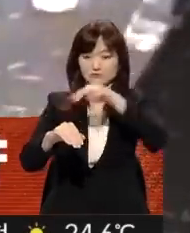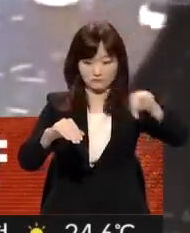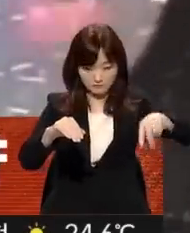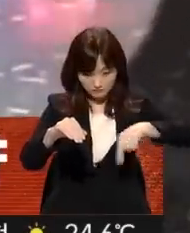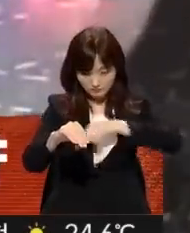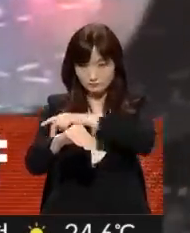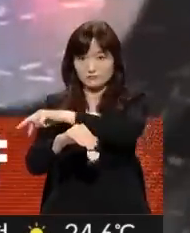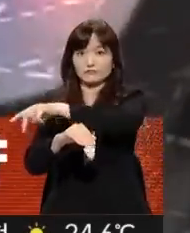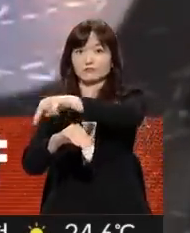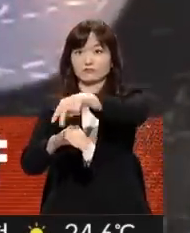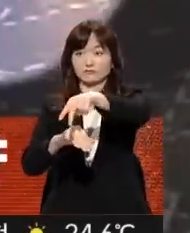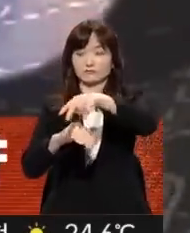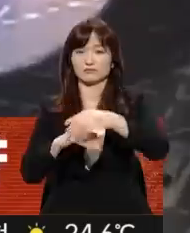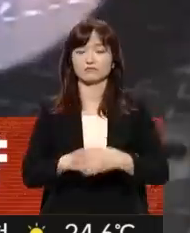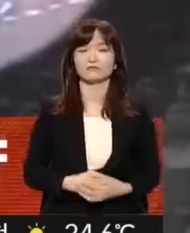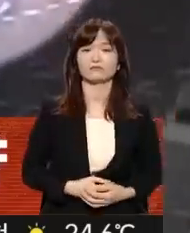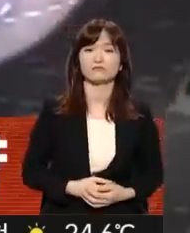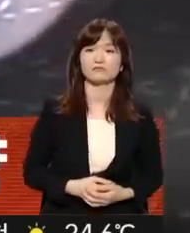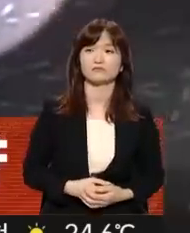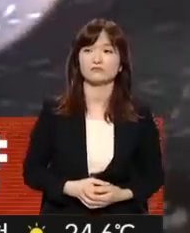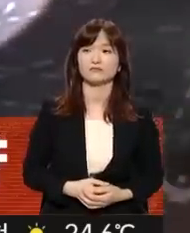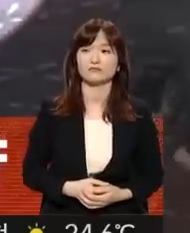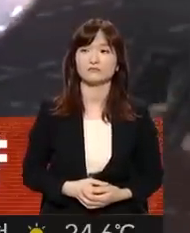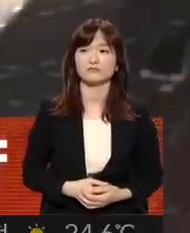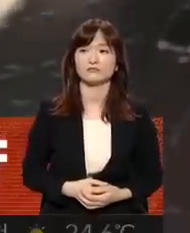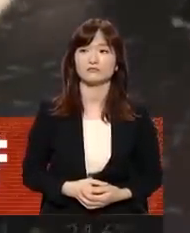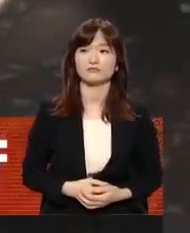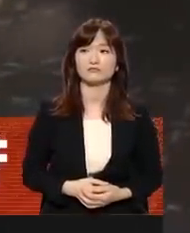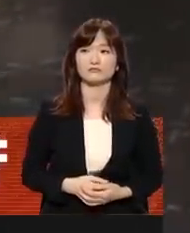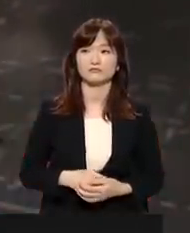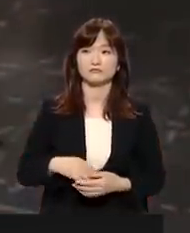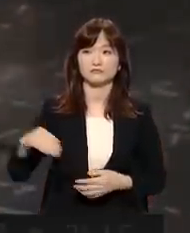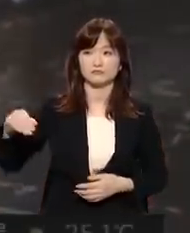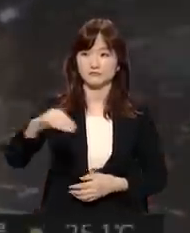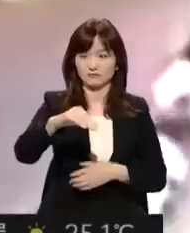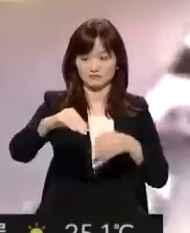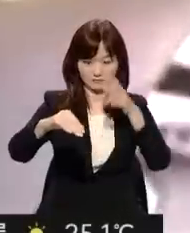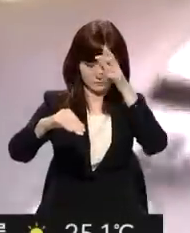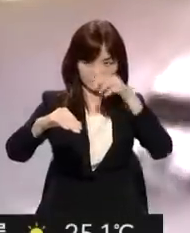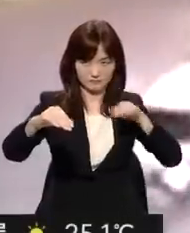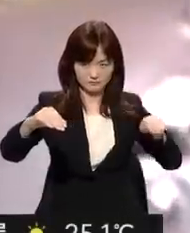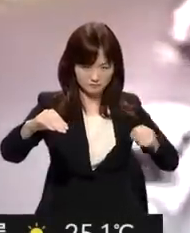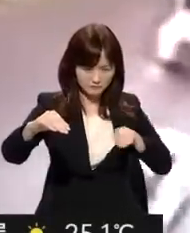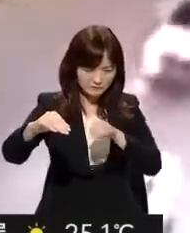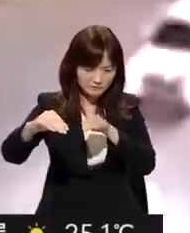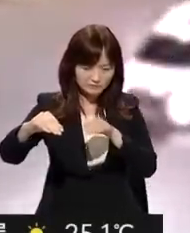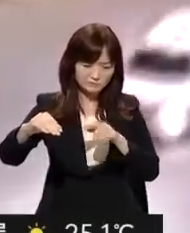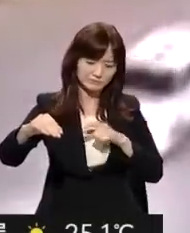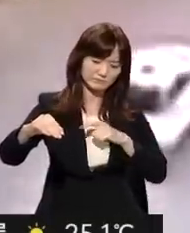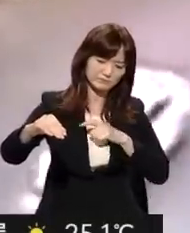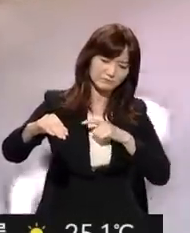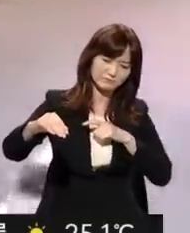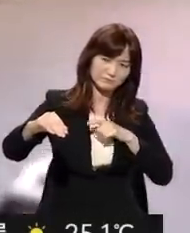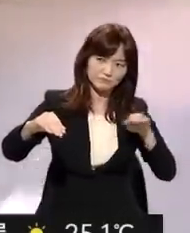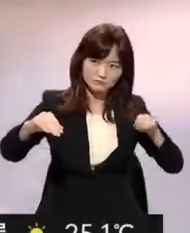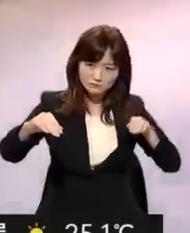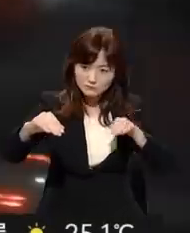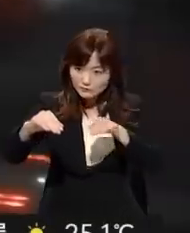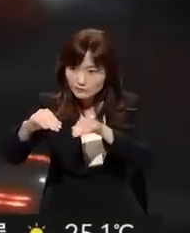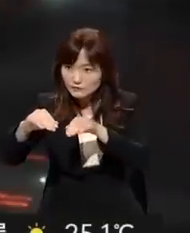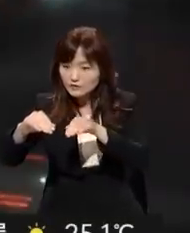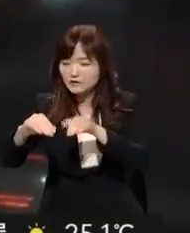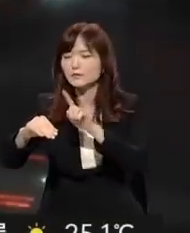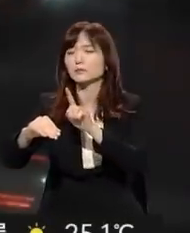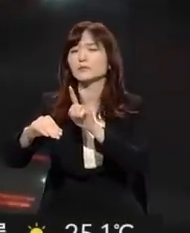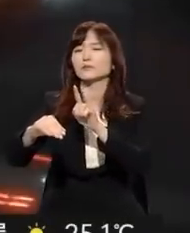밖으로 통행하는 저 불상사가 벌어지고 있는데요. 자, 옆을 지나던 경찰차. 이거 냄새가 나는데 삐용삐용 하고 갔더니